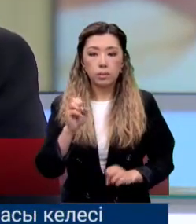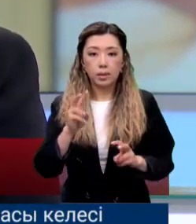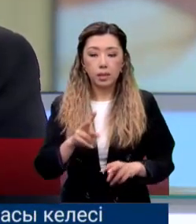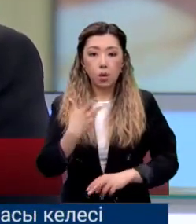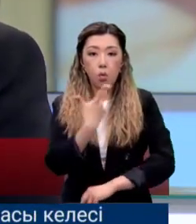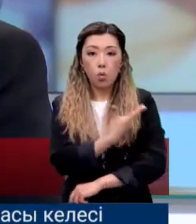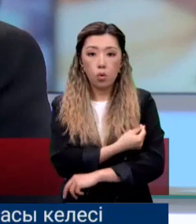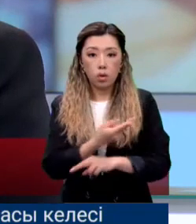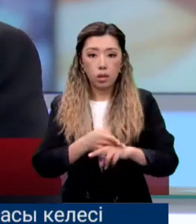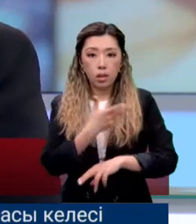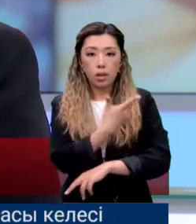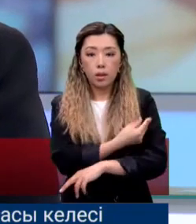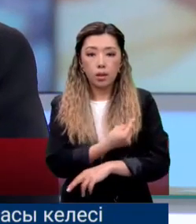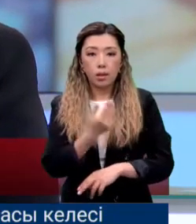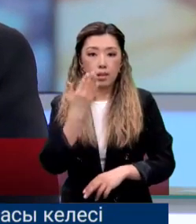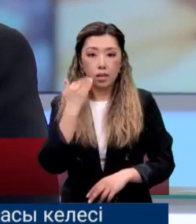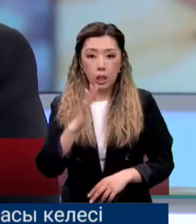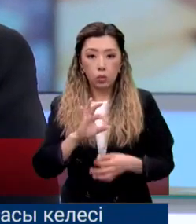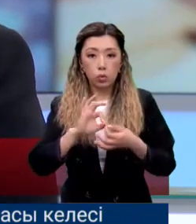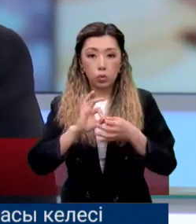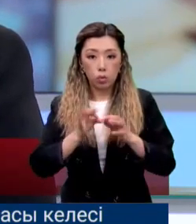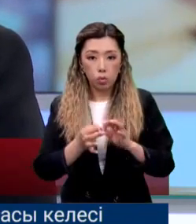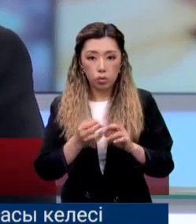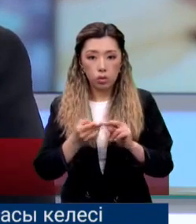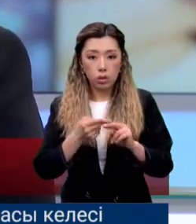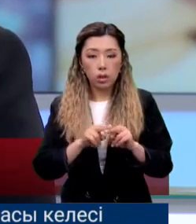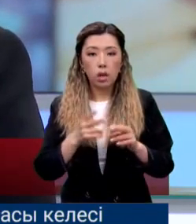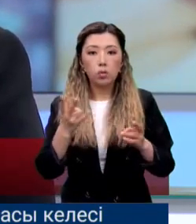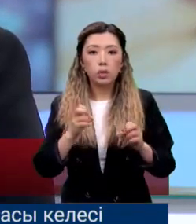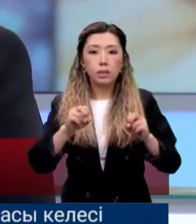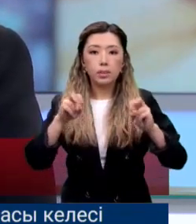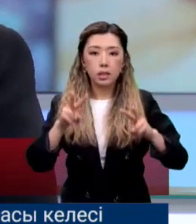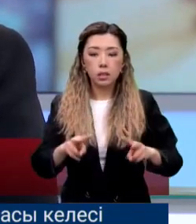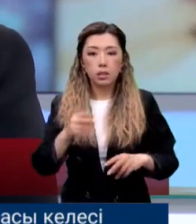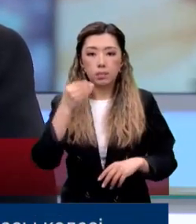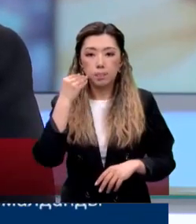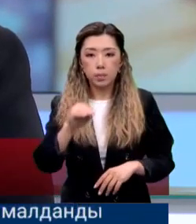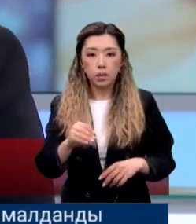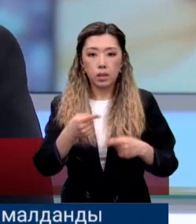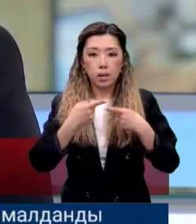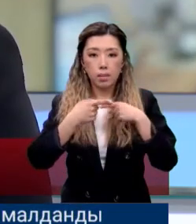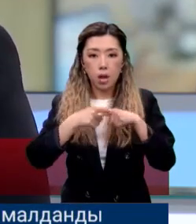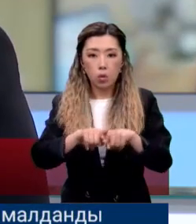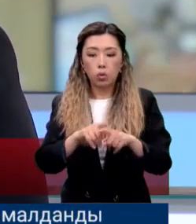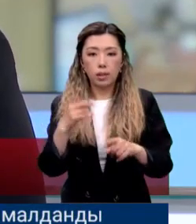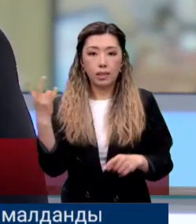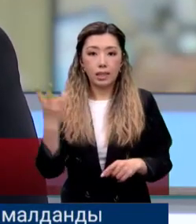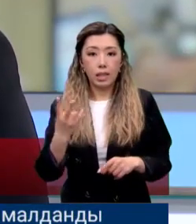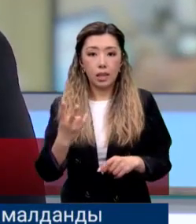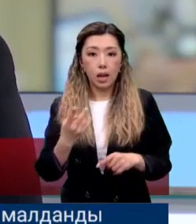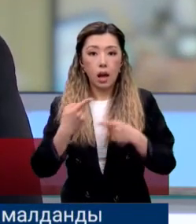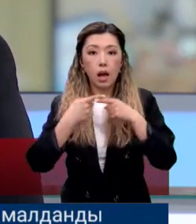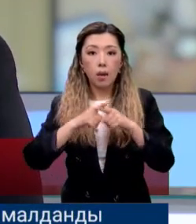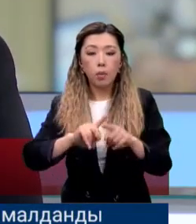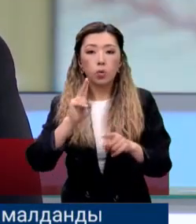этого укола, необходимо, чтобы была четкая оборудованная база. Это все критерии, которые выставляет